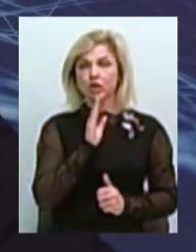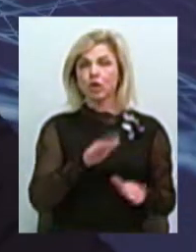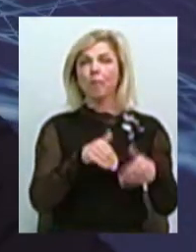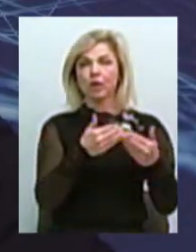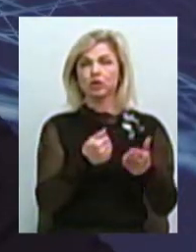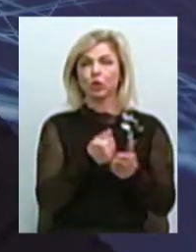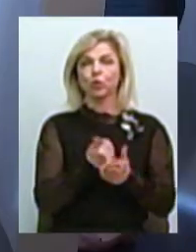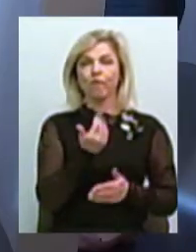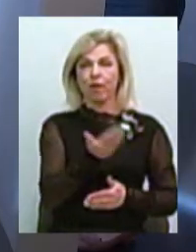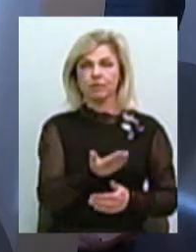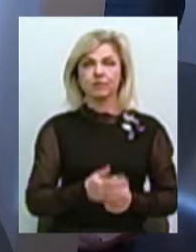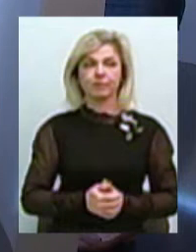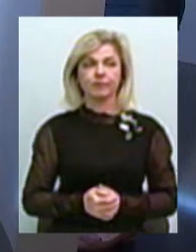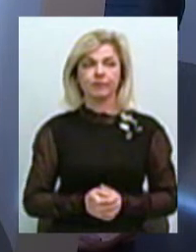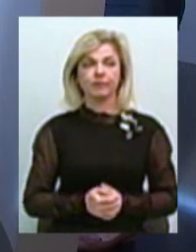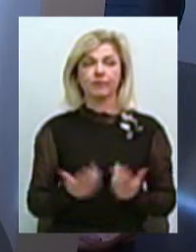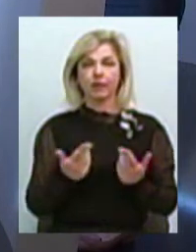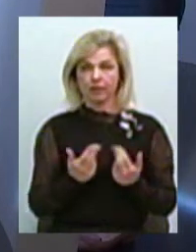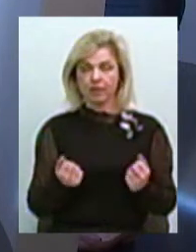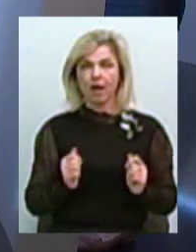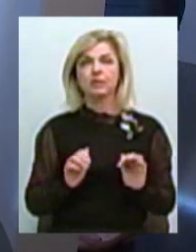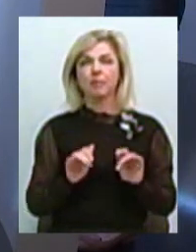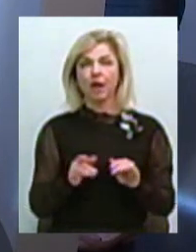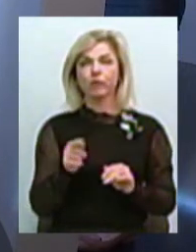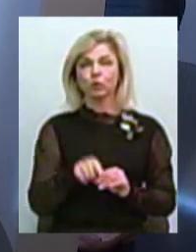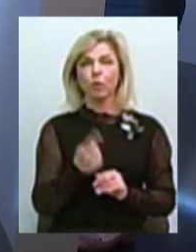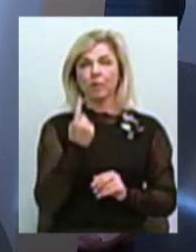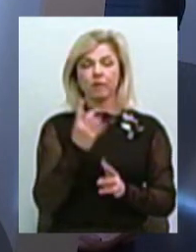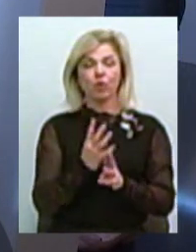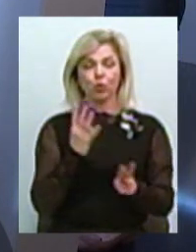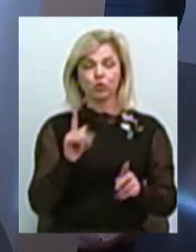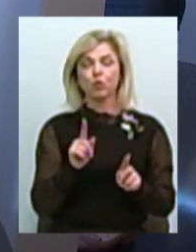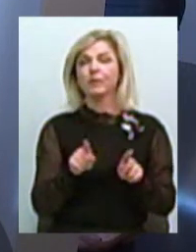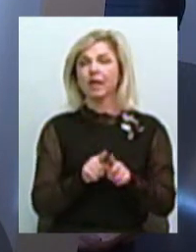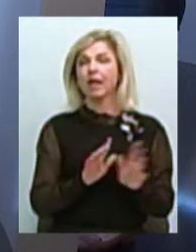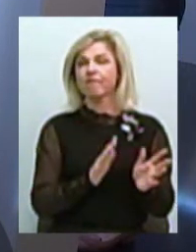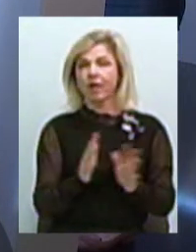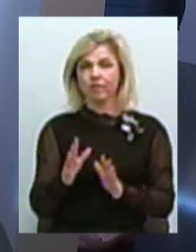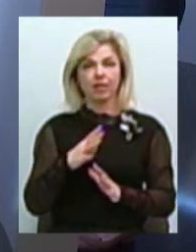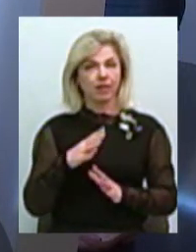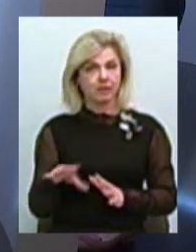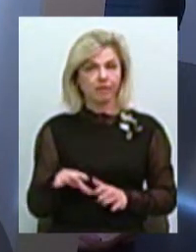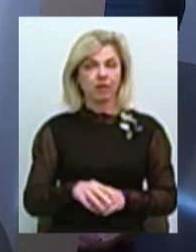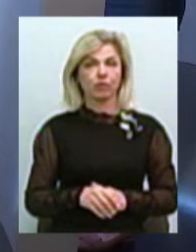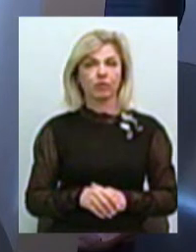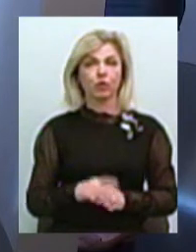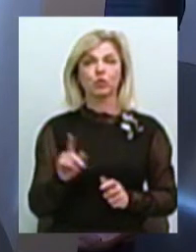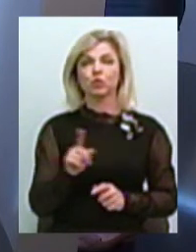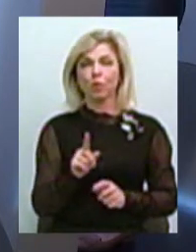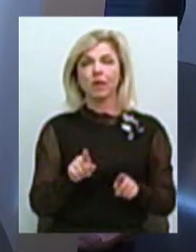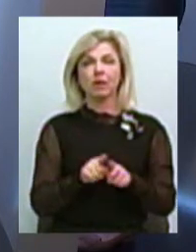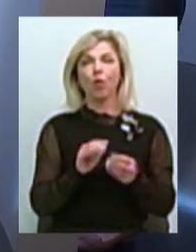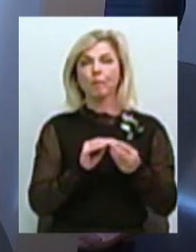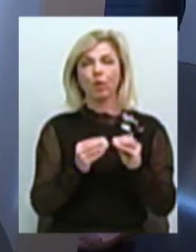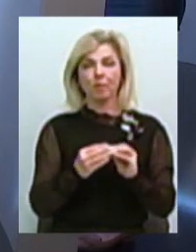вас. Так, дивіться, справа в тому, що в першу чергу задля того, щоб таких випадків не ставалося, і щоб такої